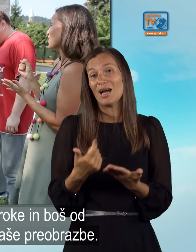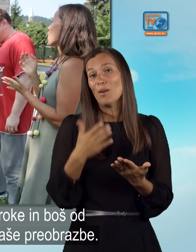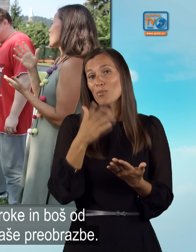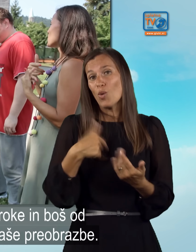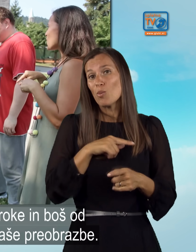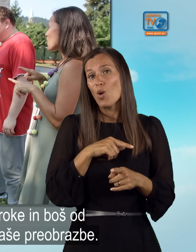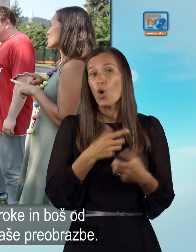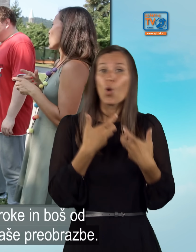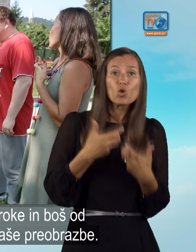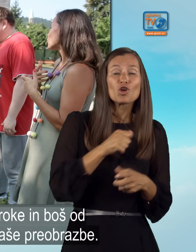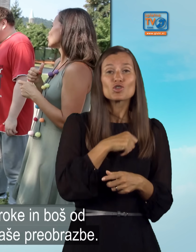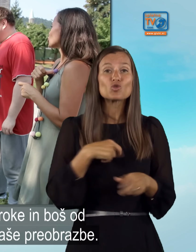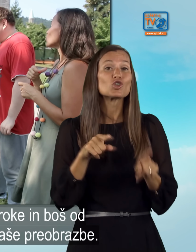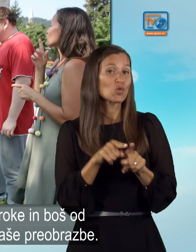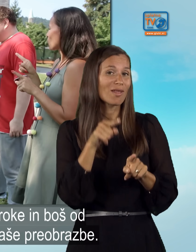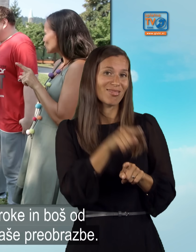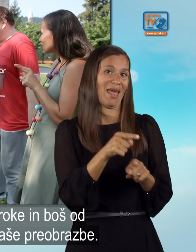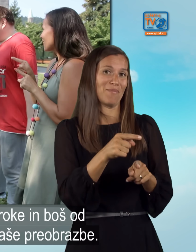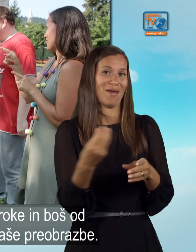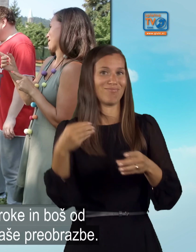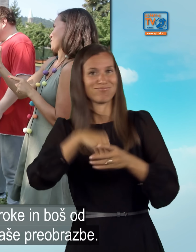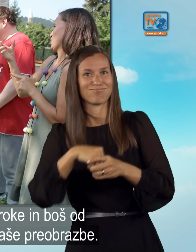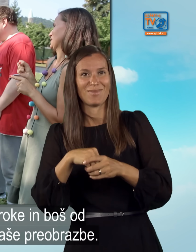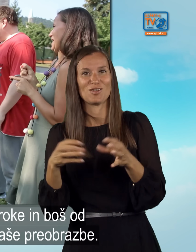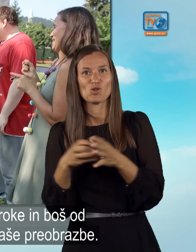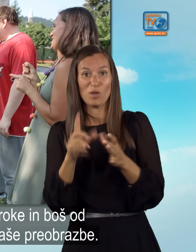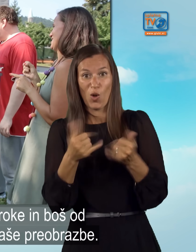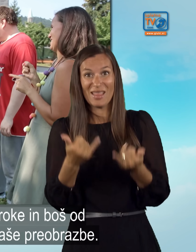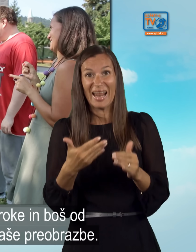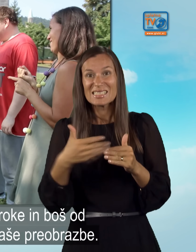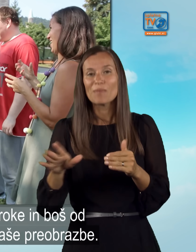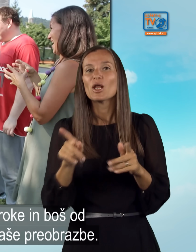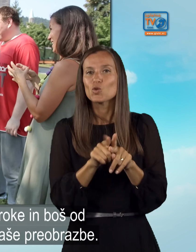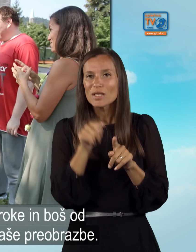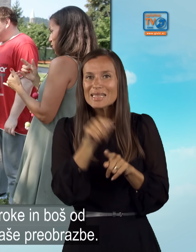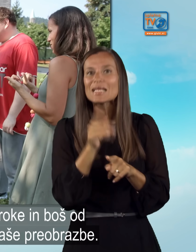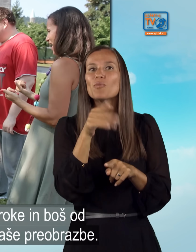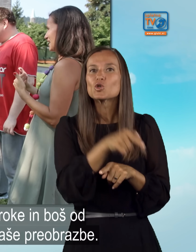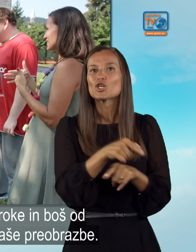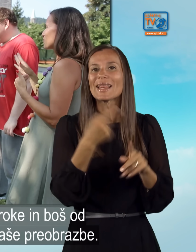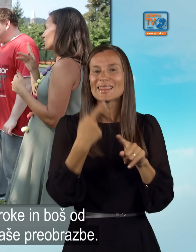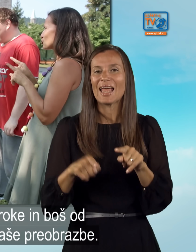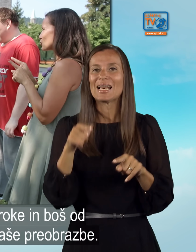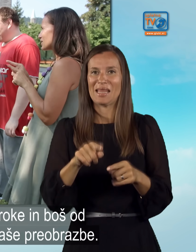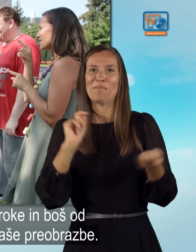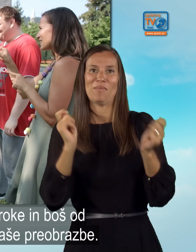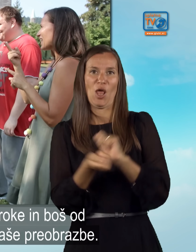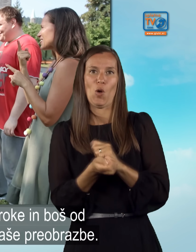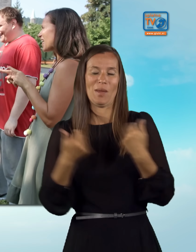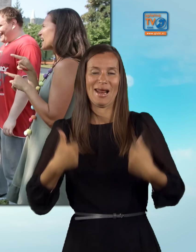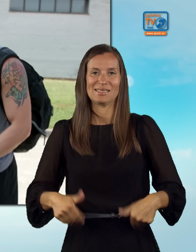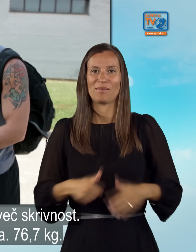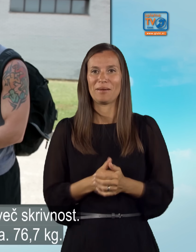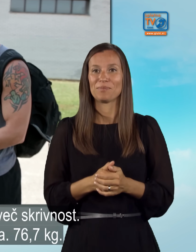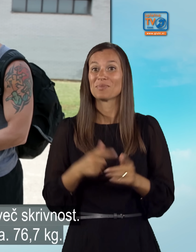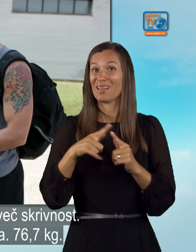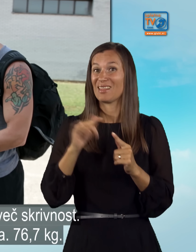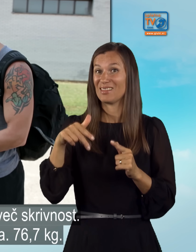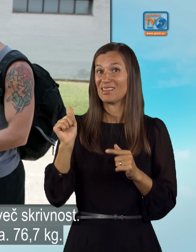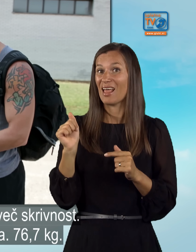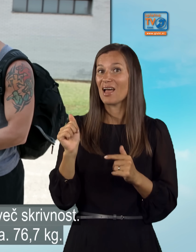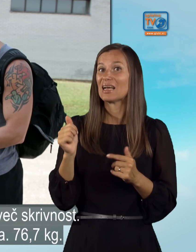Bomo, hočeš ali nočeš, tudi tebe vzeli v roke, a ne? In boš od danes naprej tudi del te preobrazbe. Ja,